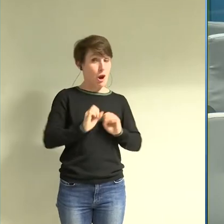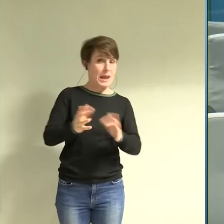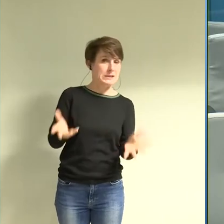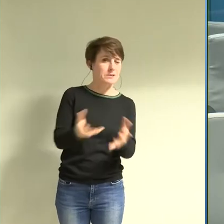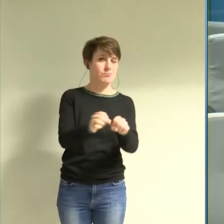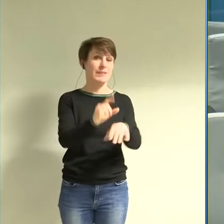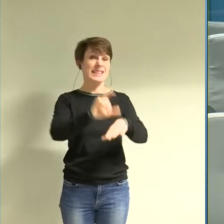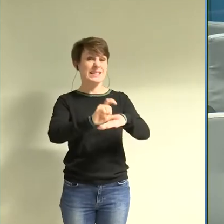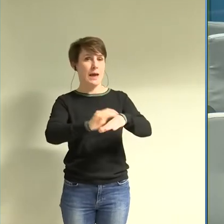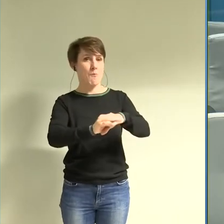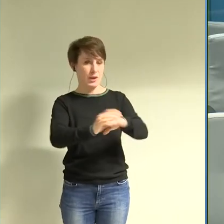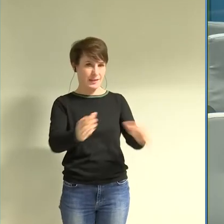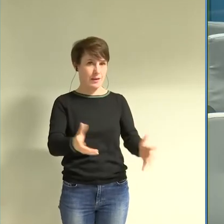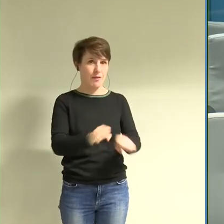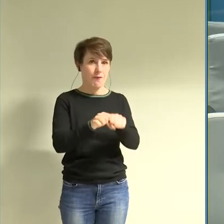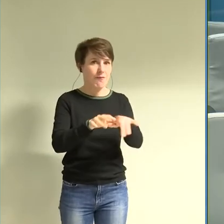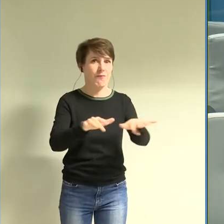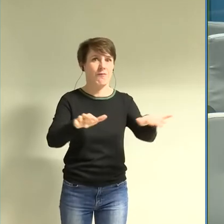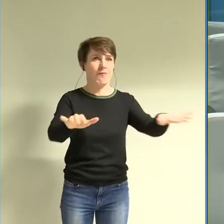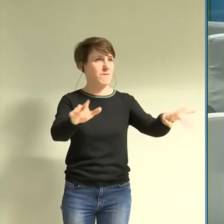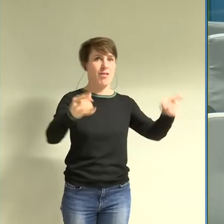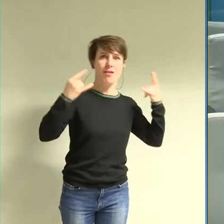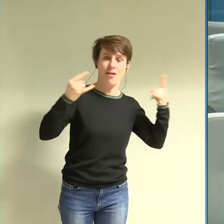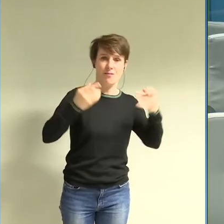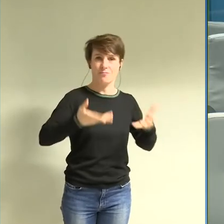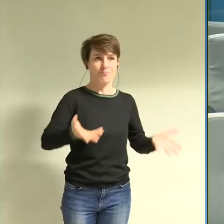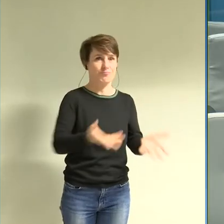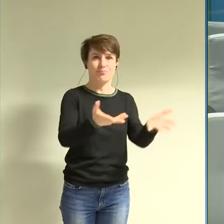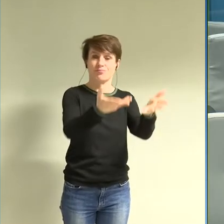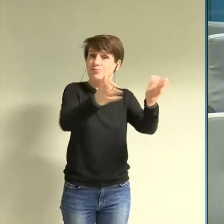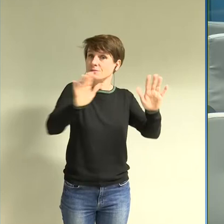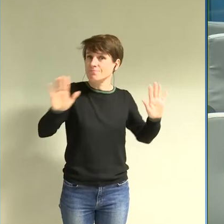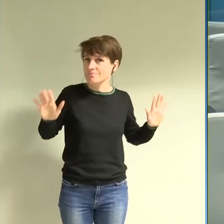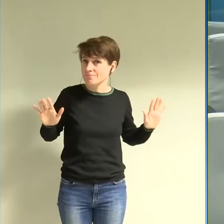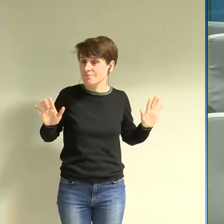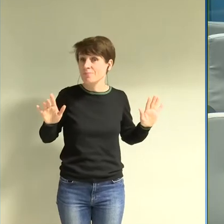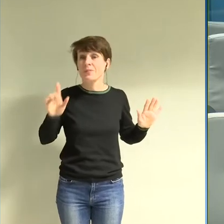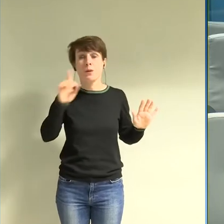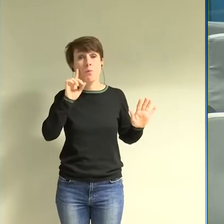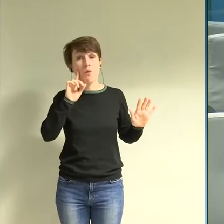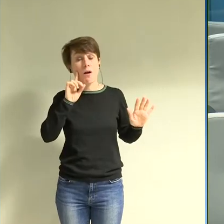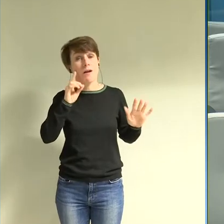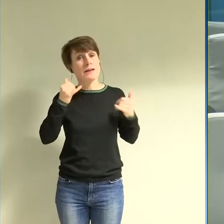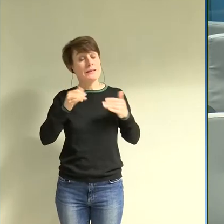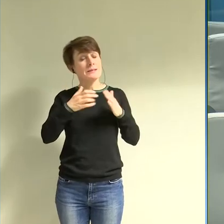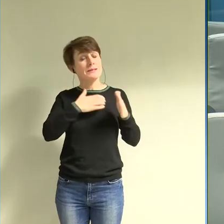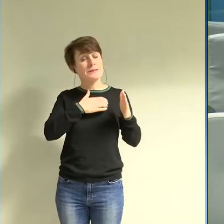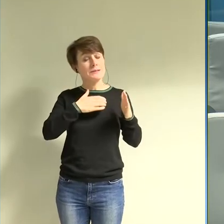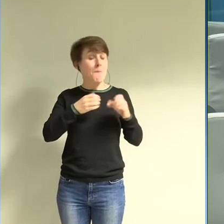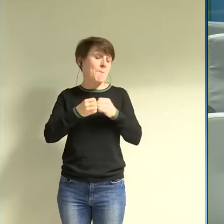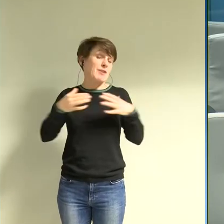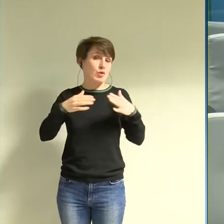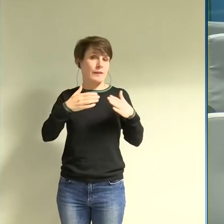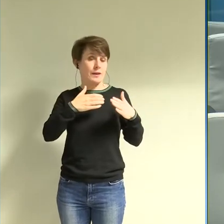islamisme politique d'asseoir ses revendications parce que la politique de la municipalité de la majorité municipale est une